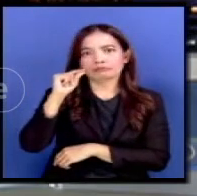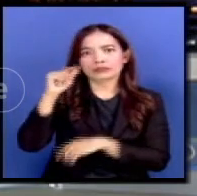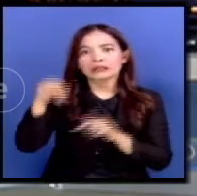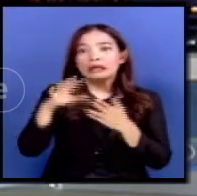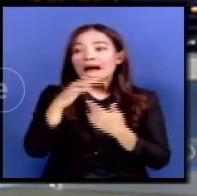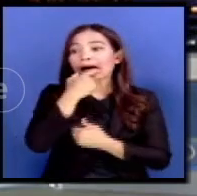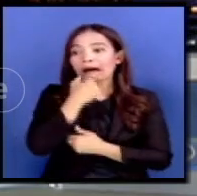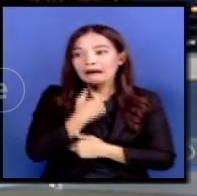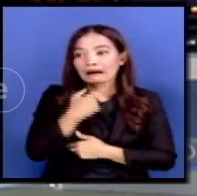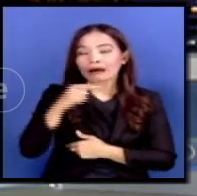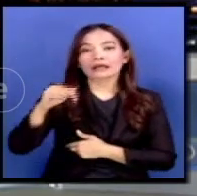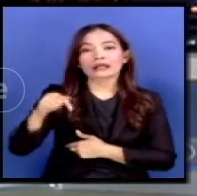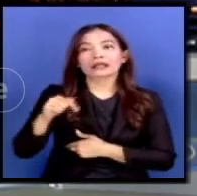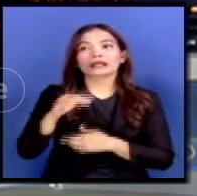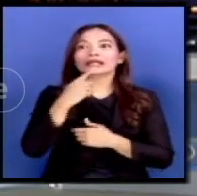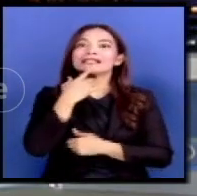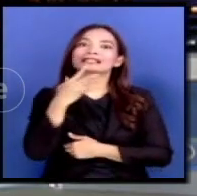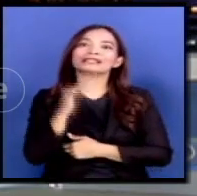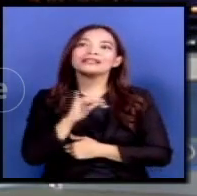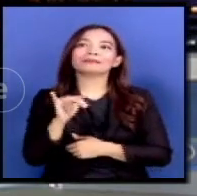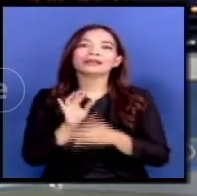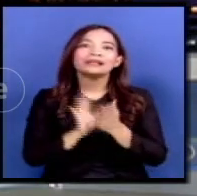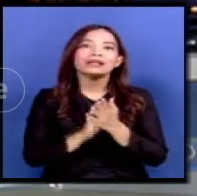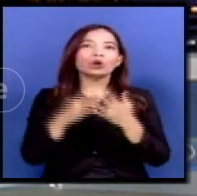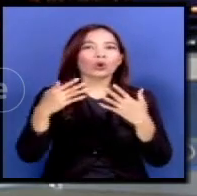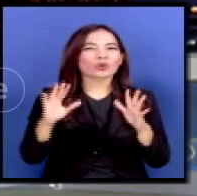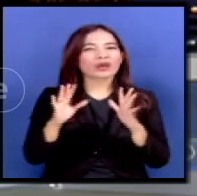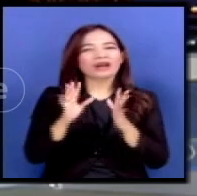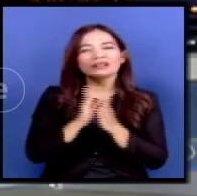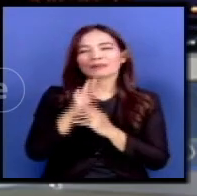kakek tersebut mengidap demensia alias pikun.